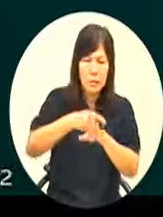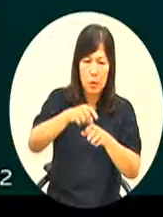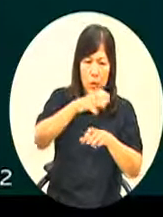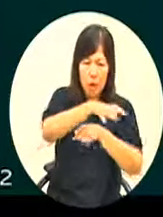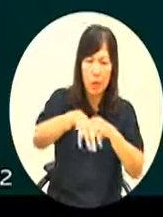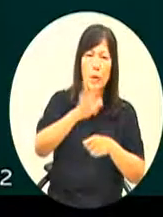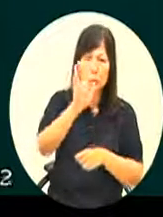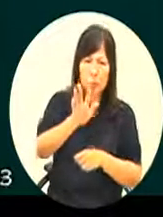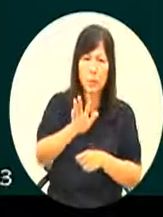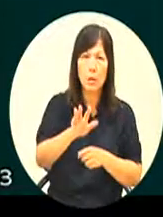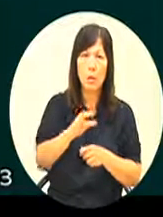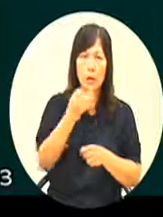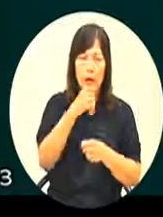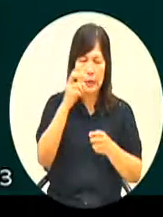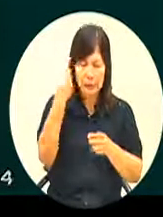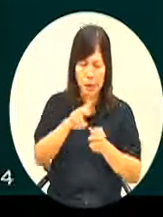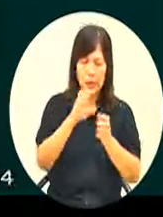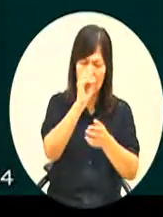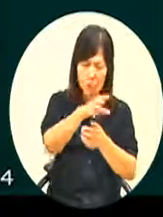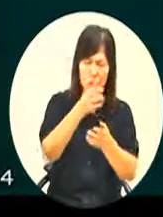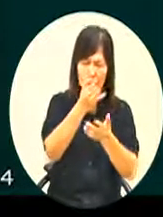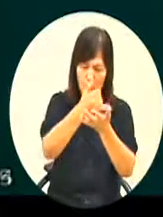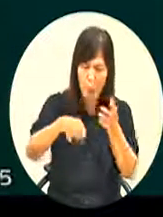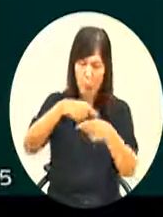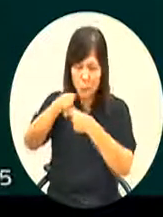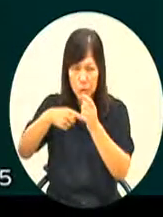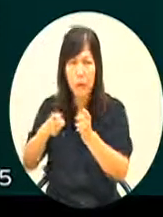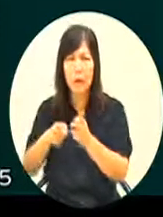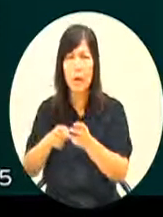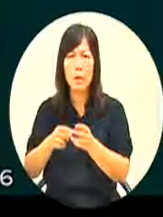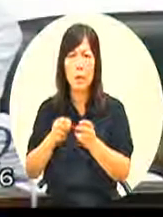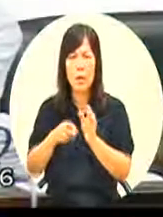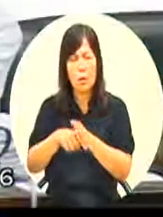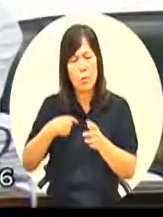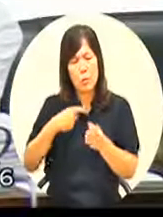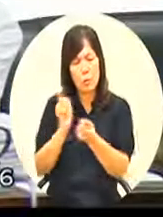了，你现在又要叫他离开，那我不知道了。